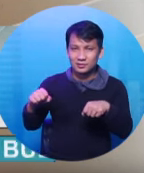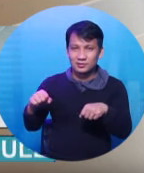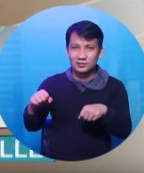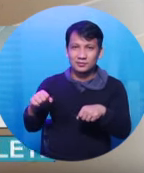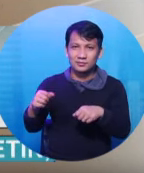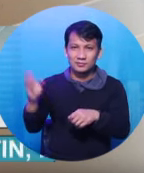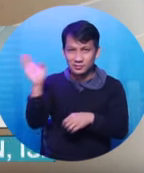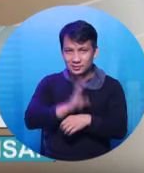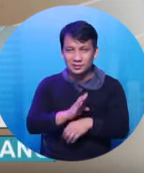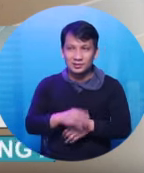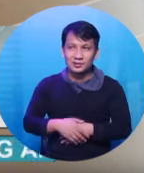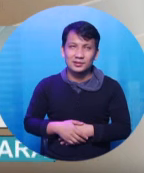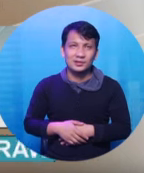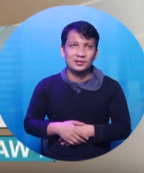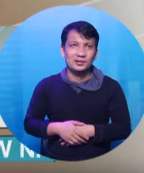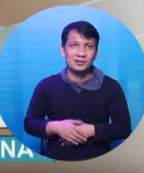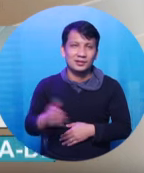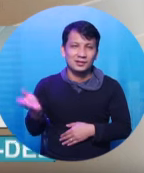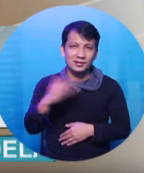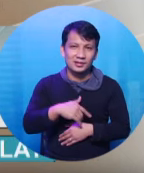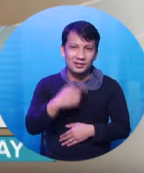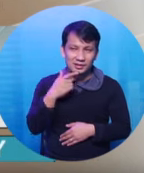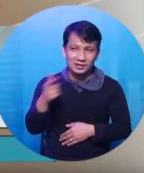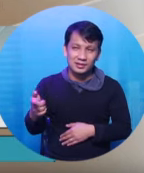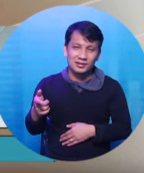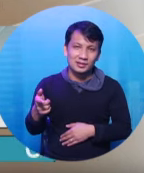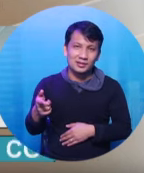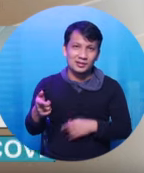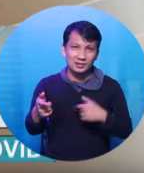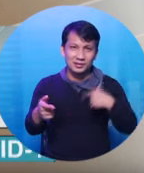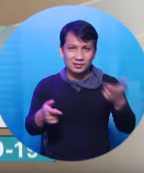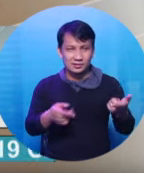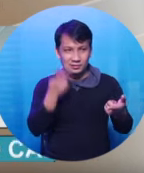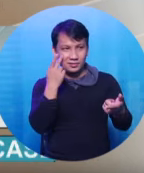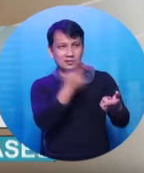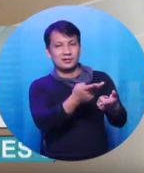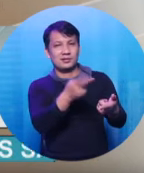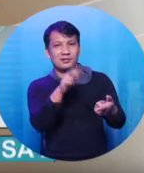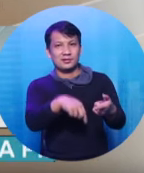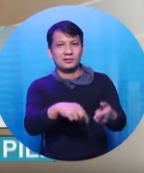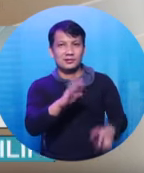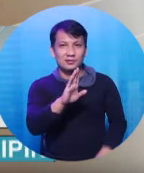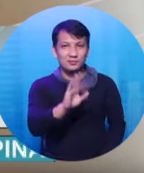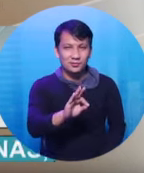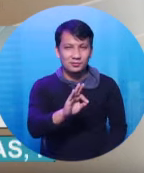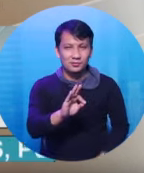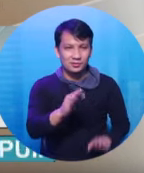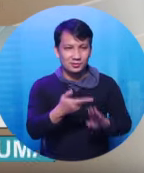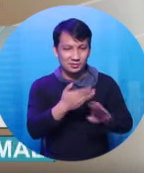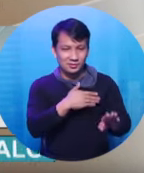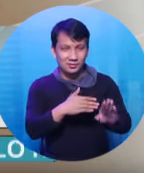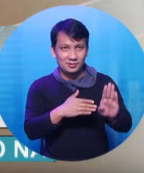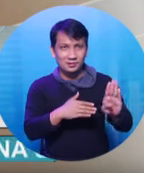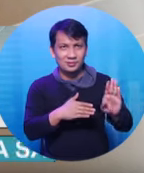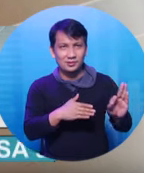masira. Hindi mo pakisagot lang mamang yung sinasabi niyang nahuli ka niya, nakarelasyon mong kapatid niya. Pero bago mo sagutin niya, ito para sa kalaman